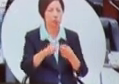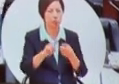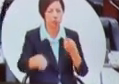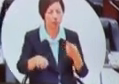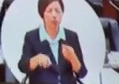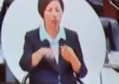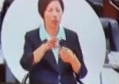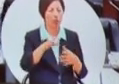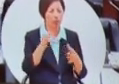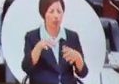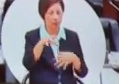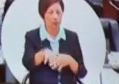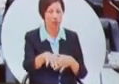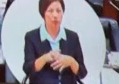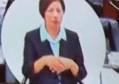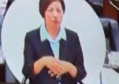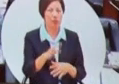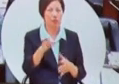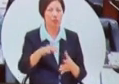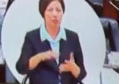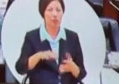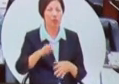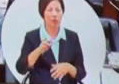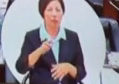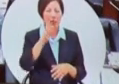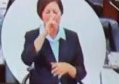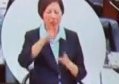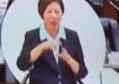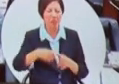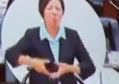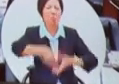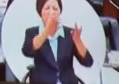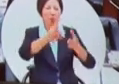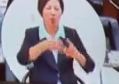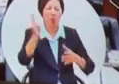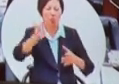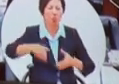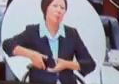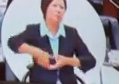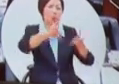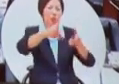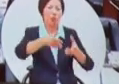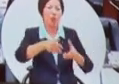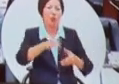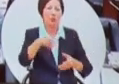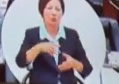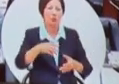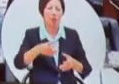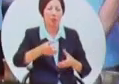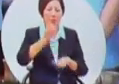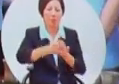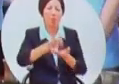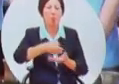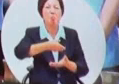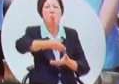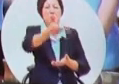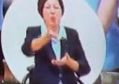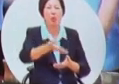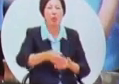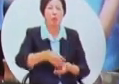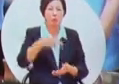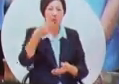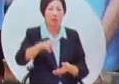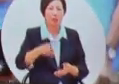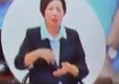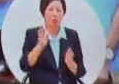哦，像这种泼咖啡、泼手、泼水，甚至丢杯子的事情哦，丢